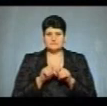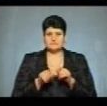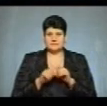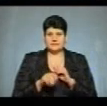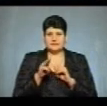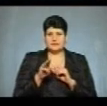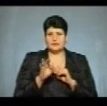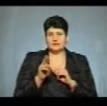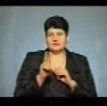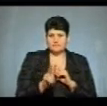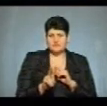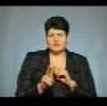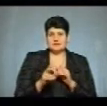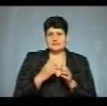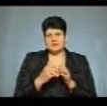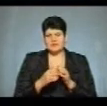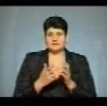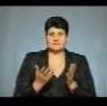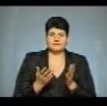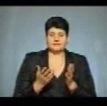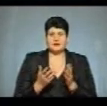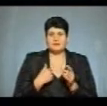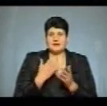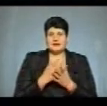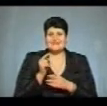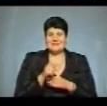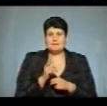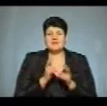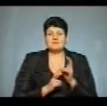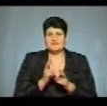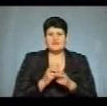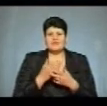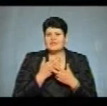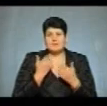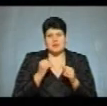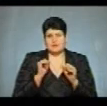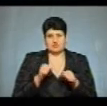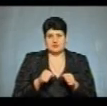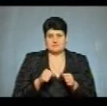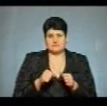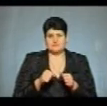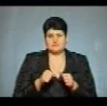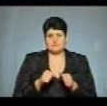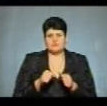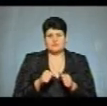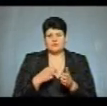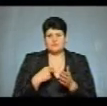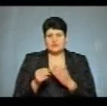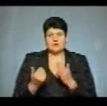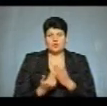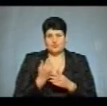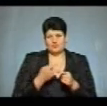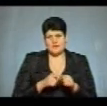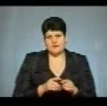ТО-2, капітальний середній ремонт. Ми є з тих підприємств, які не мали можливість придбавати більш-менш нову